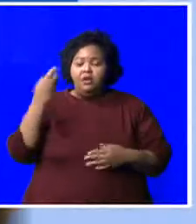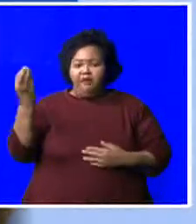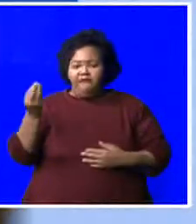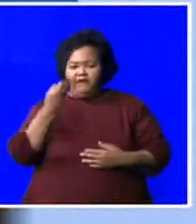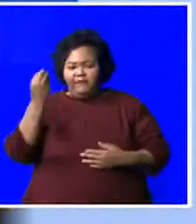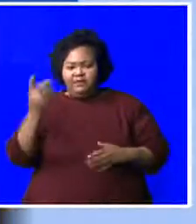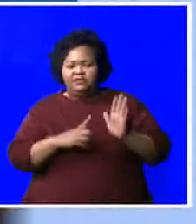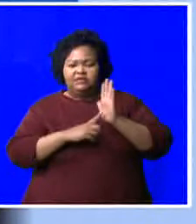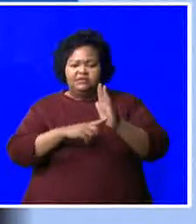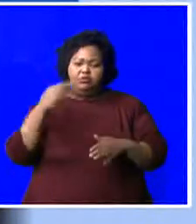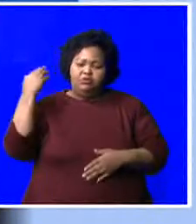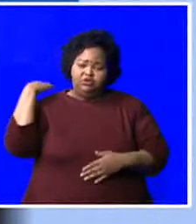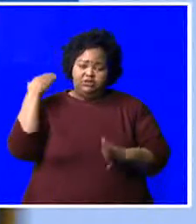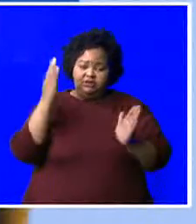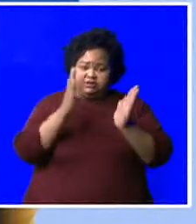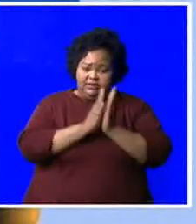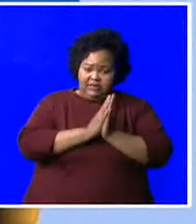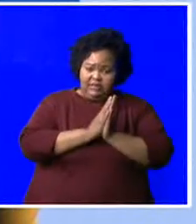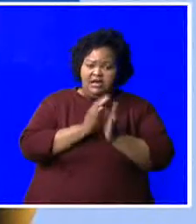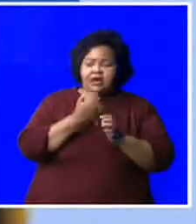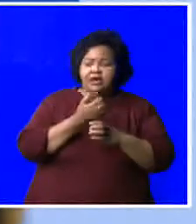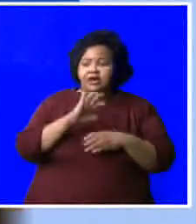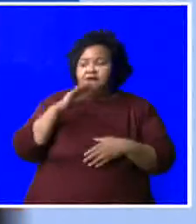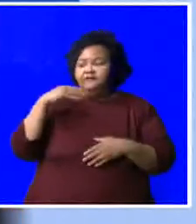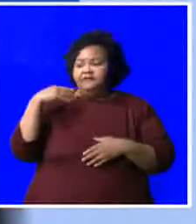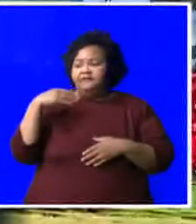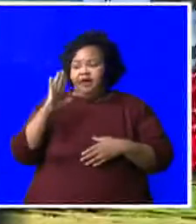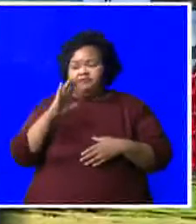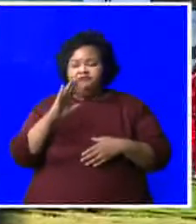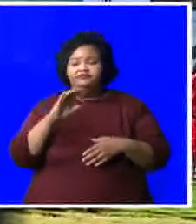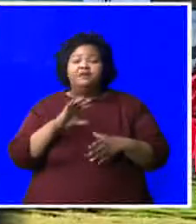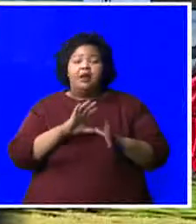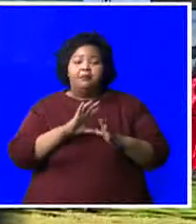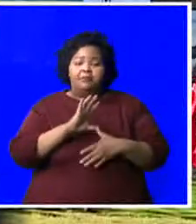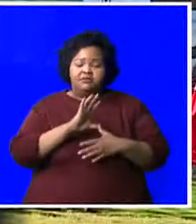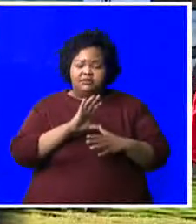yethu asikwende kube ngumsebenti bayethi wena waphakathi